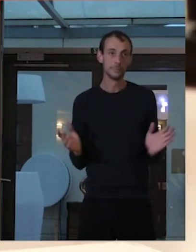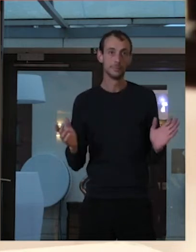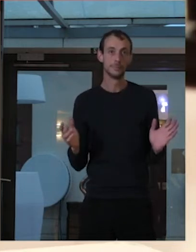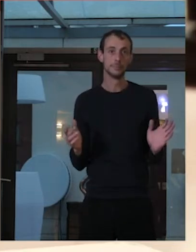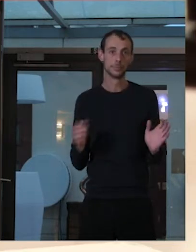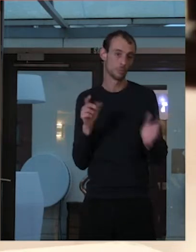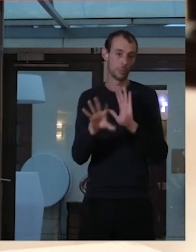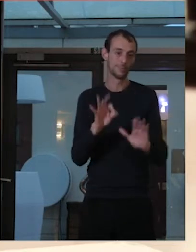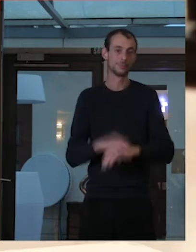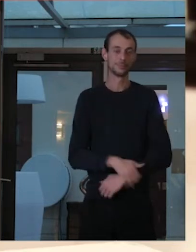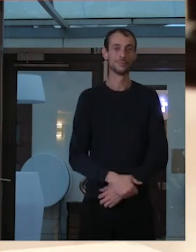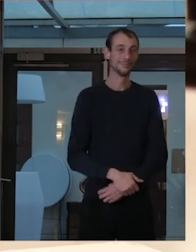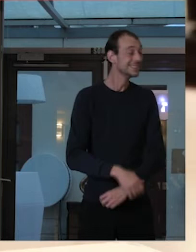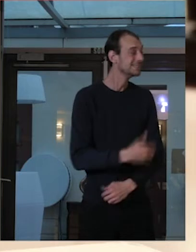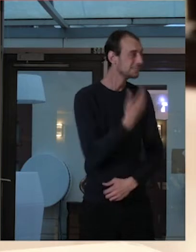Merci.